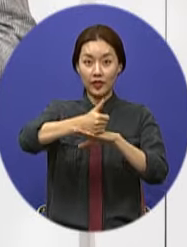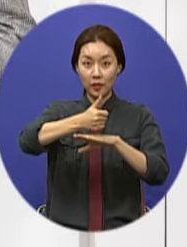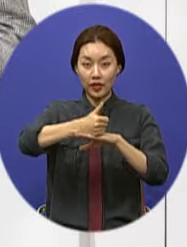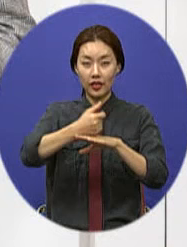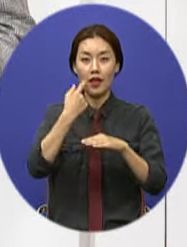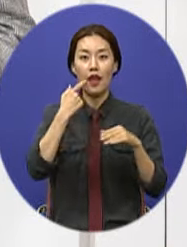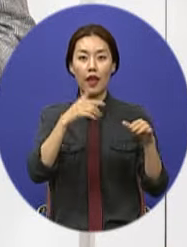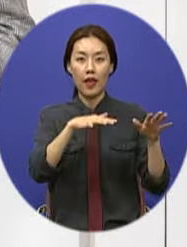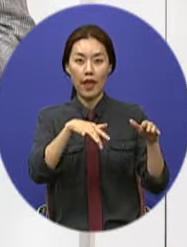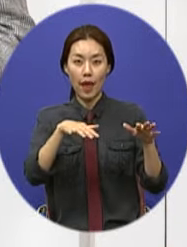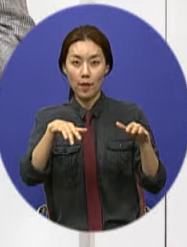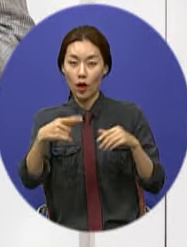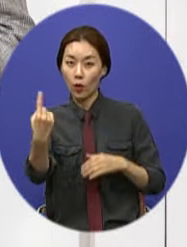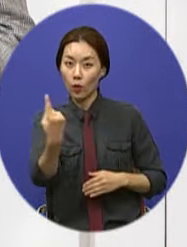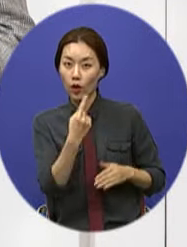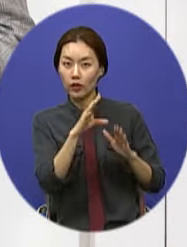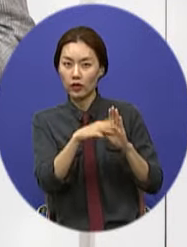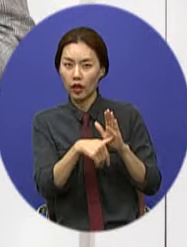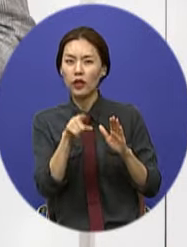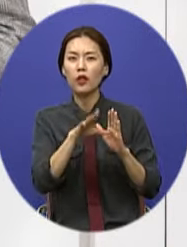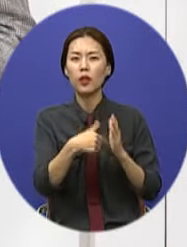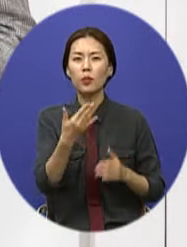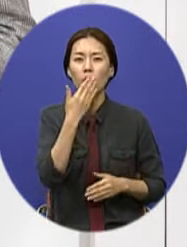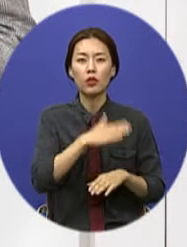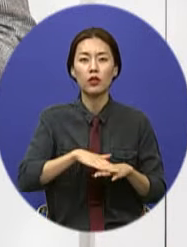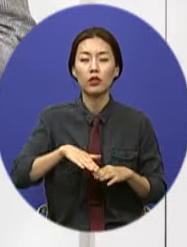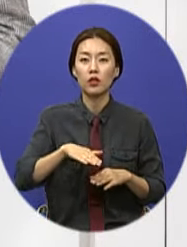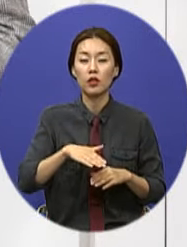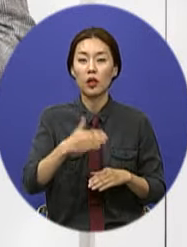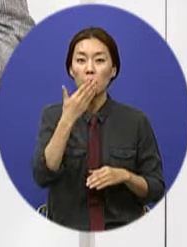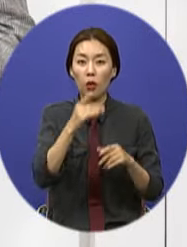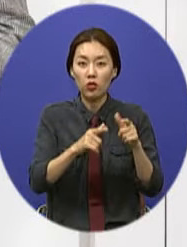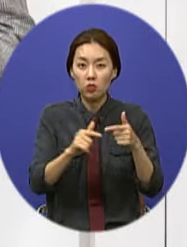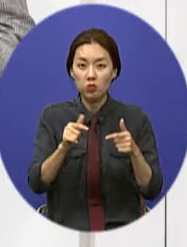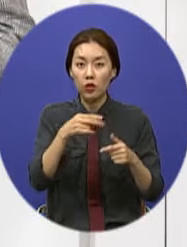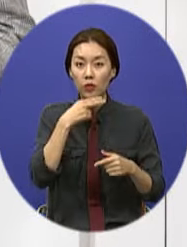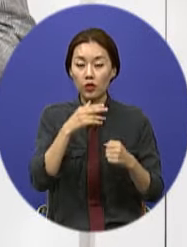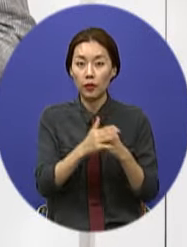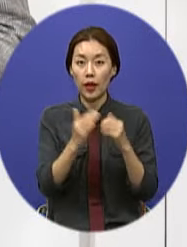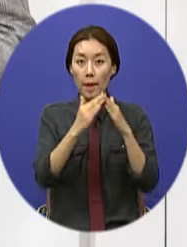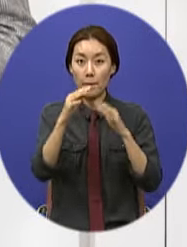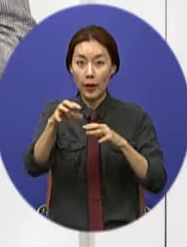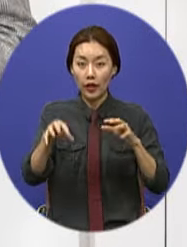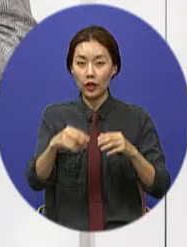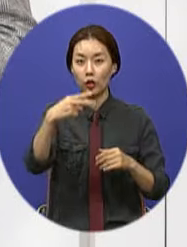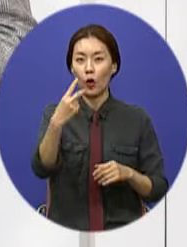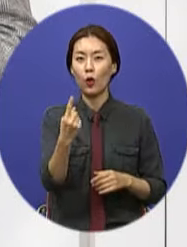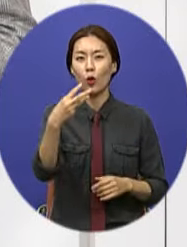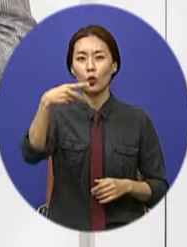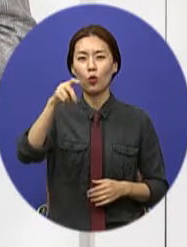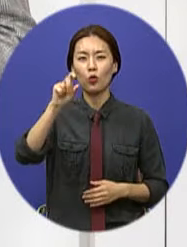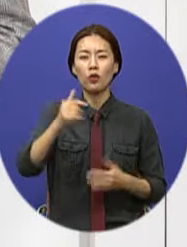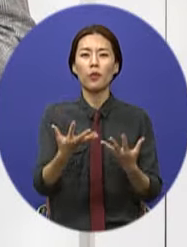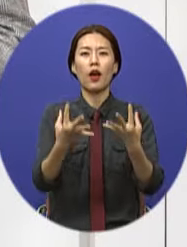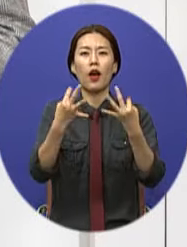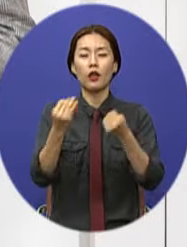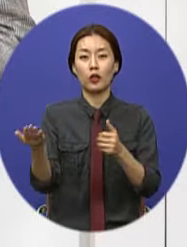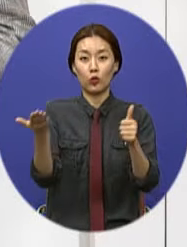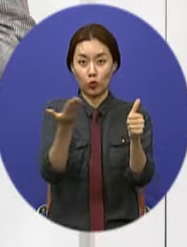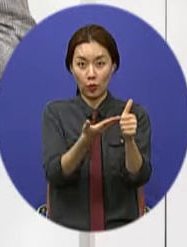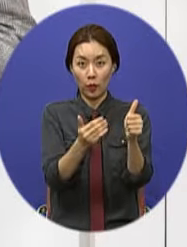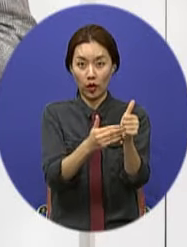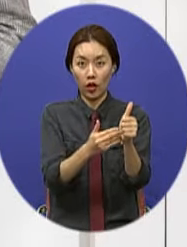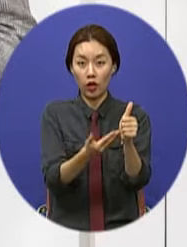해변가에 왔을 때 먹을 게 없었잖아요. 네. 그래서 그 마을에서 도루묵을 많이 드렸대요. 그래서 참 그 당시에는